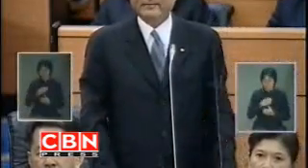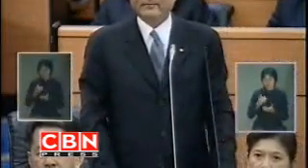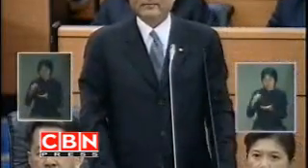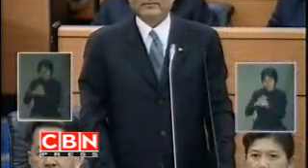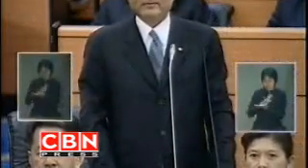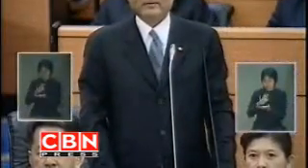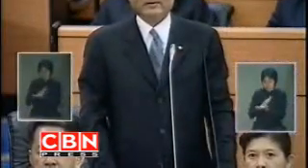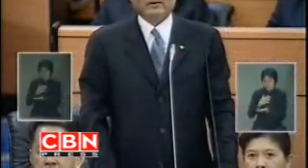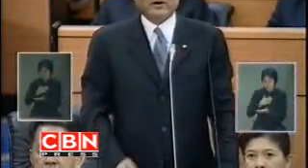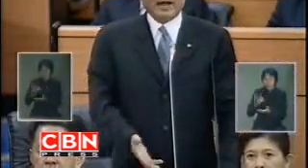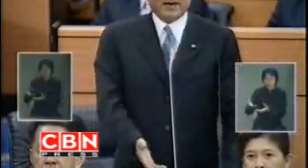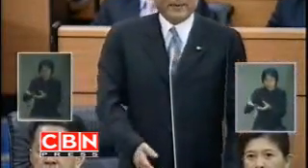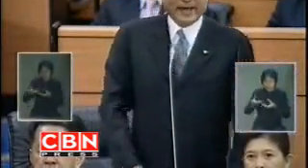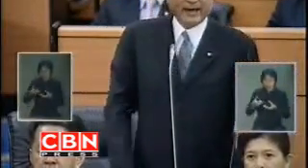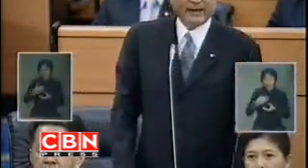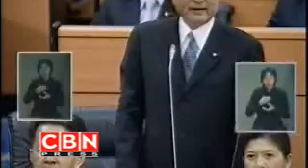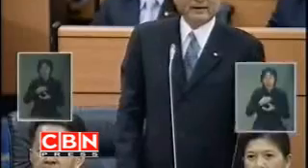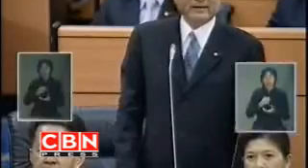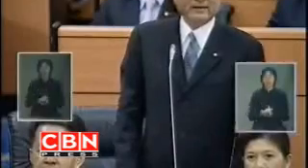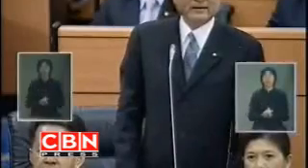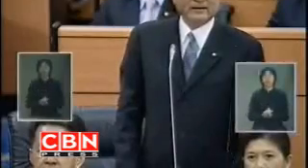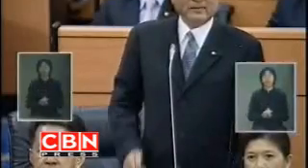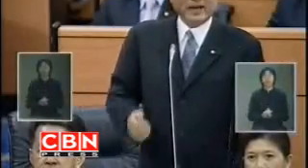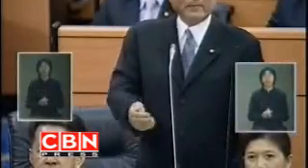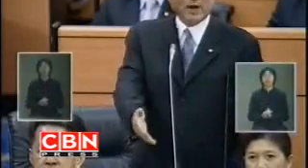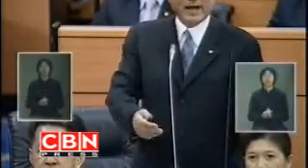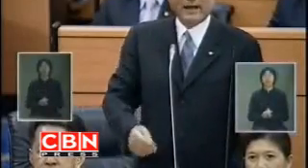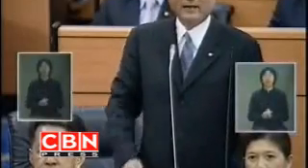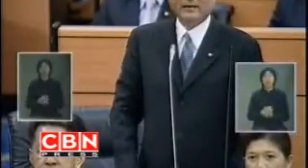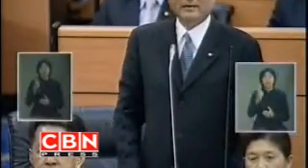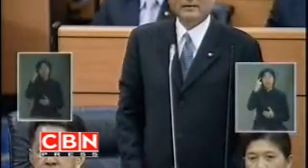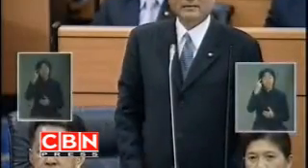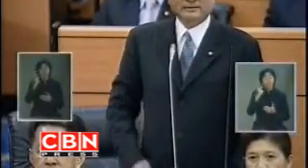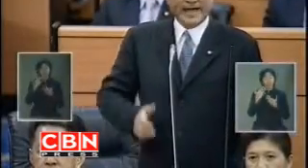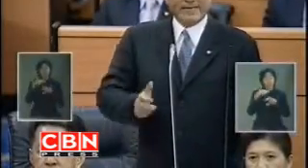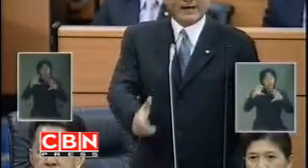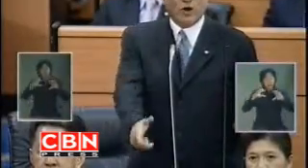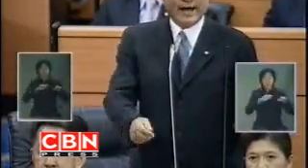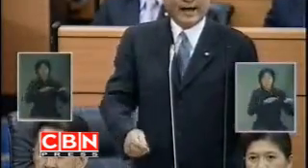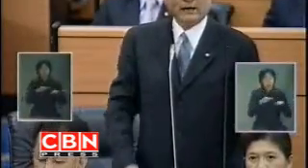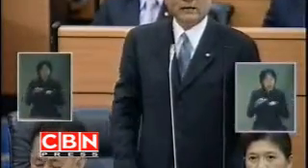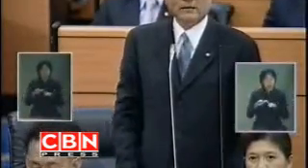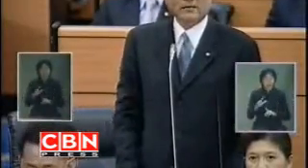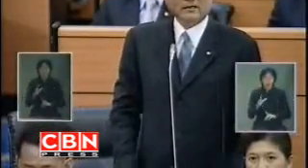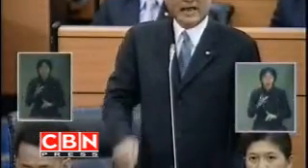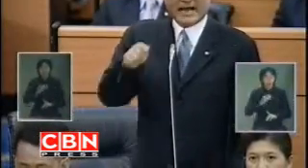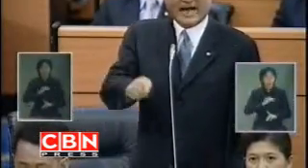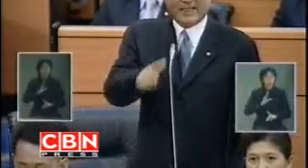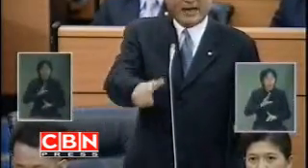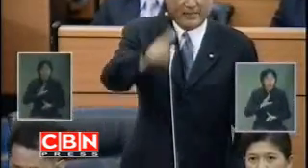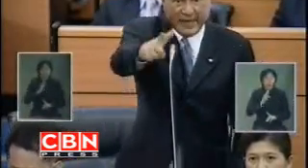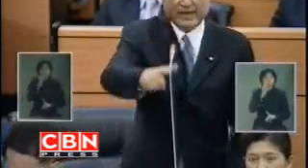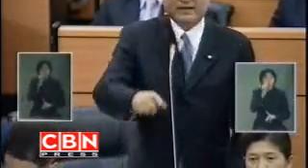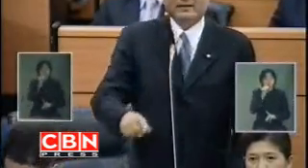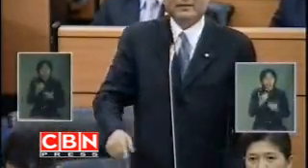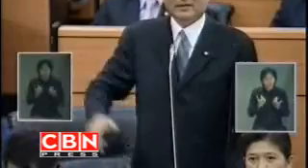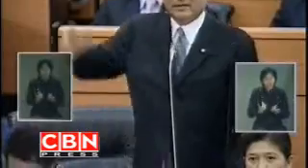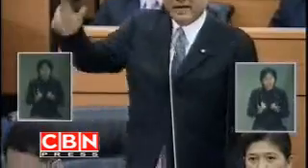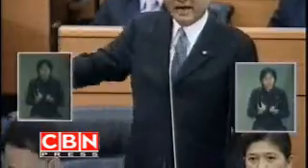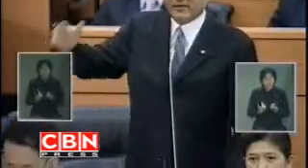ารก็ไหนไม่พิงอ่ะไหนพร้อมอ่ะไหนไม่กลัวอ่ะและขณะ